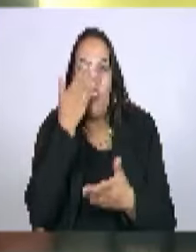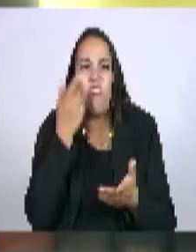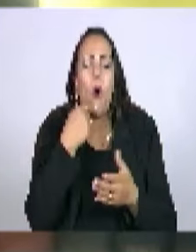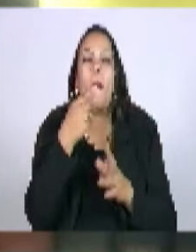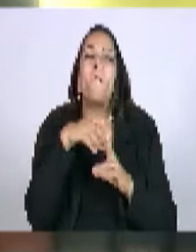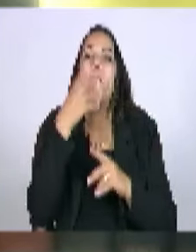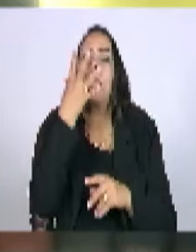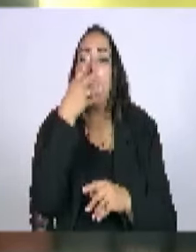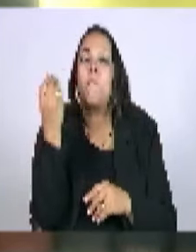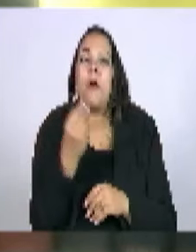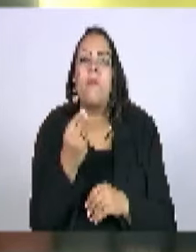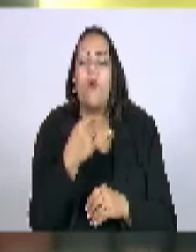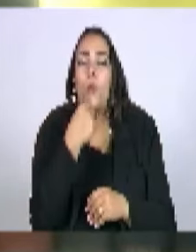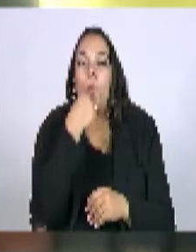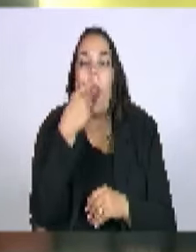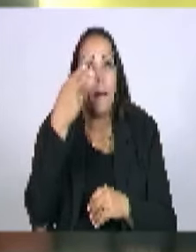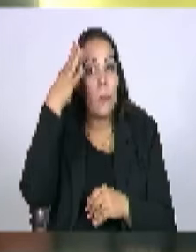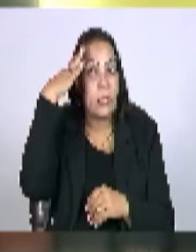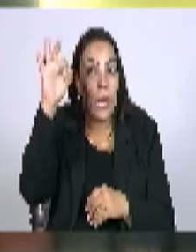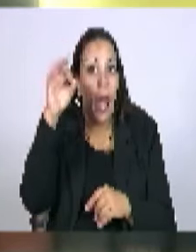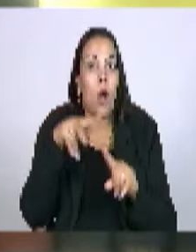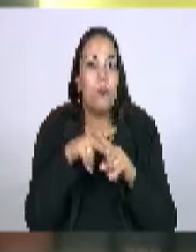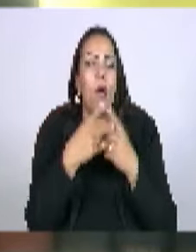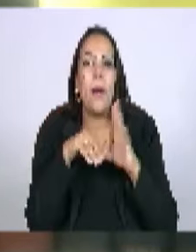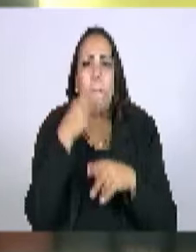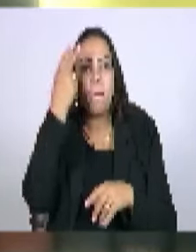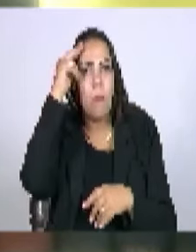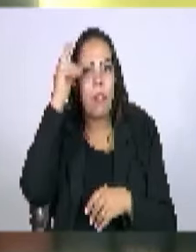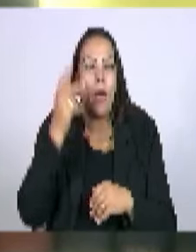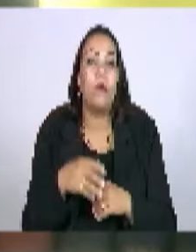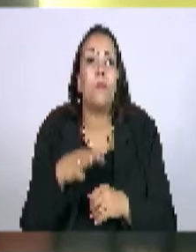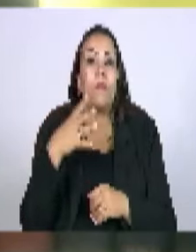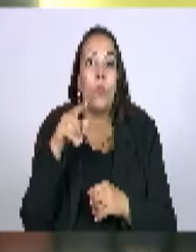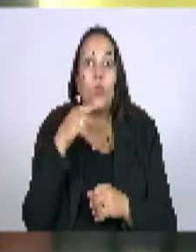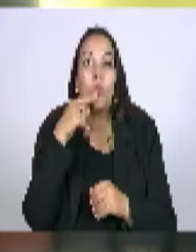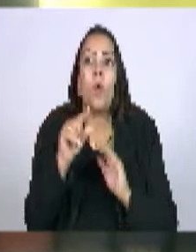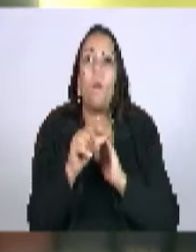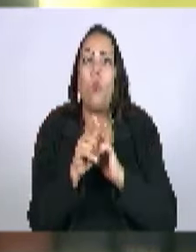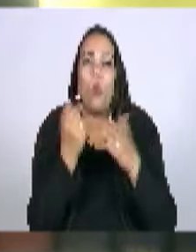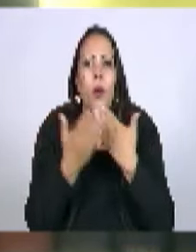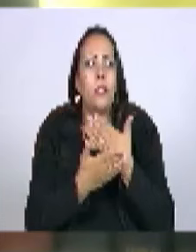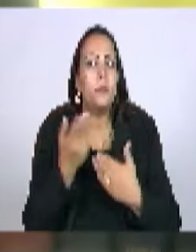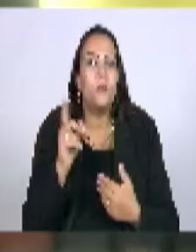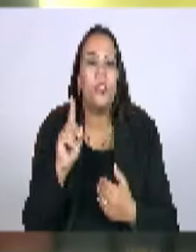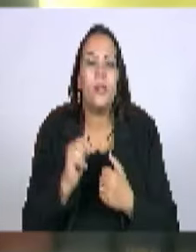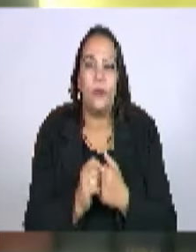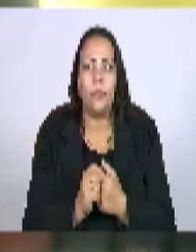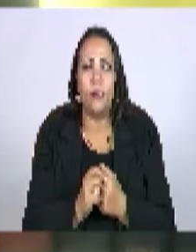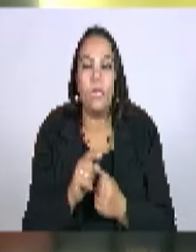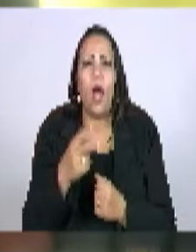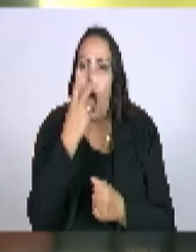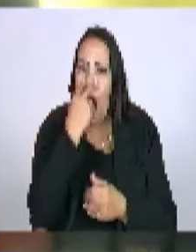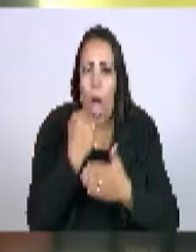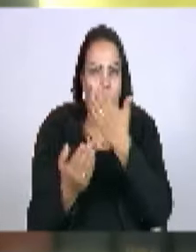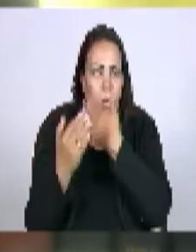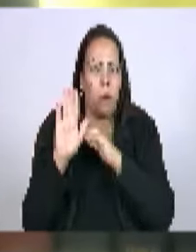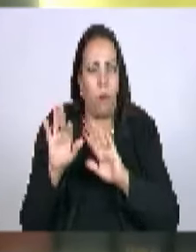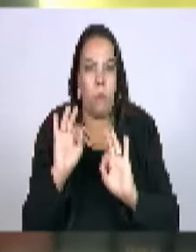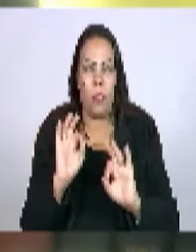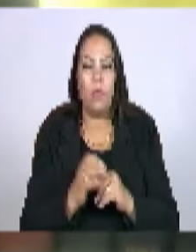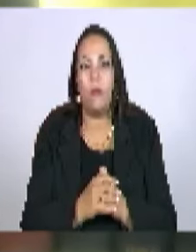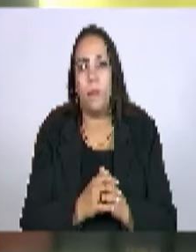ببساطه يعني ايه ذكاء اصطناعي الذكاء اصطناعي اولا ده موضوع مش جديد ده موضوع قديم